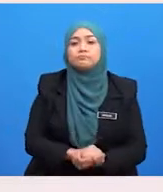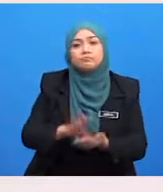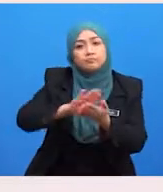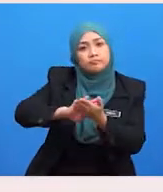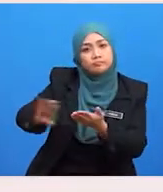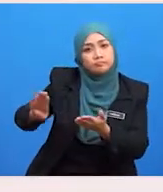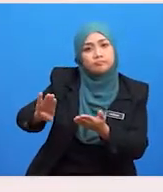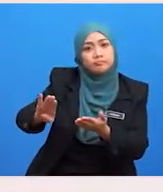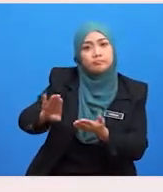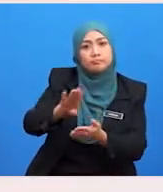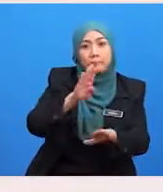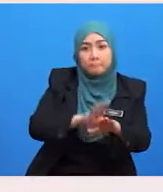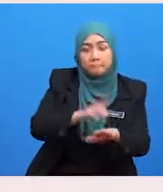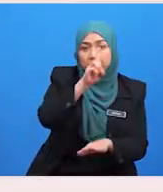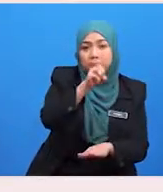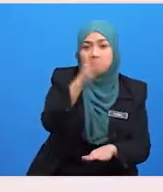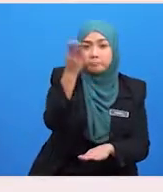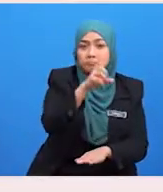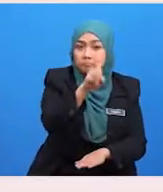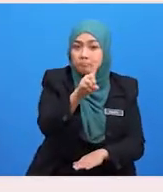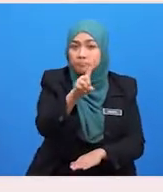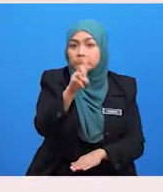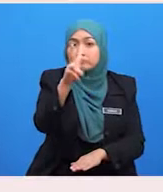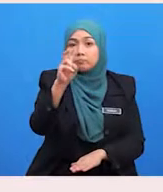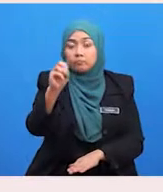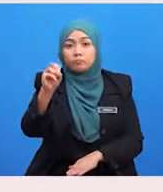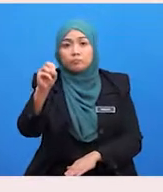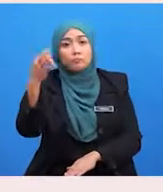perabot pada 1 Januari 2019